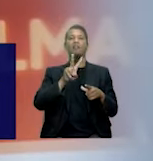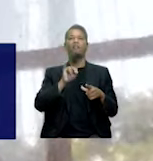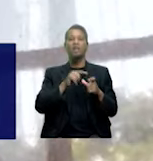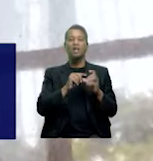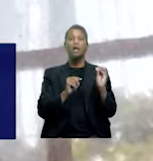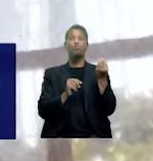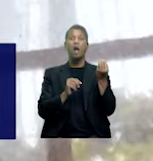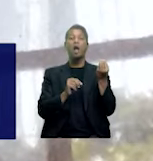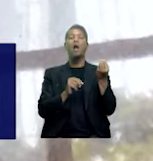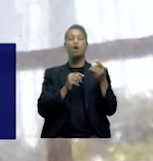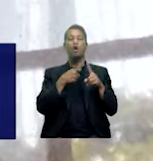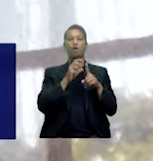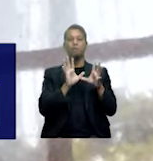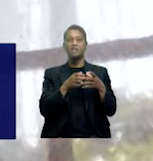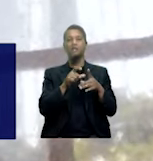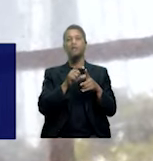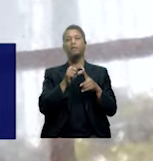DPRD Jawa Timur.